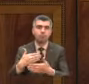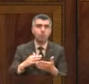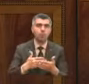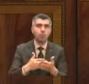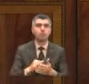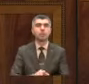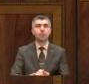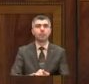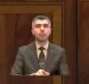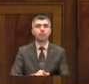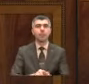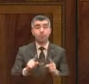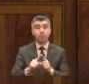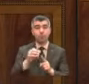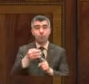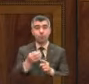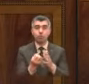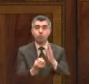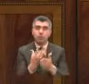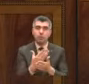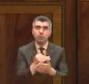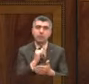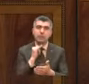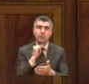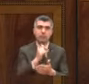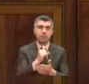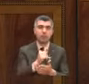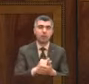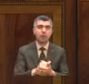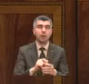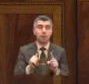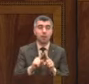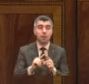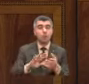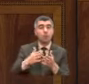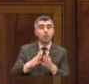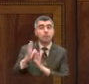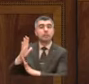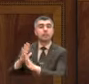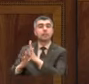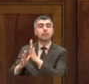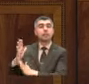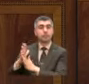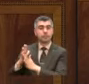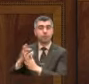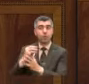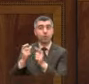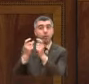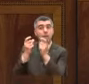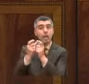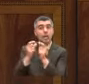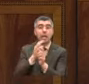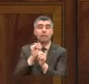اولا يعني كتفرض على ما هو جديد ان يكون مستدام، ولكن خصك تعالج عقود من الزمن. كنديروا مع الوزينات اللي عندها عقود من